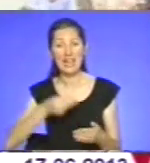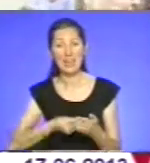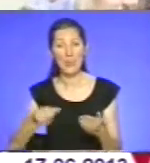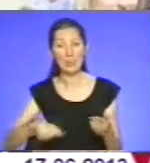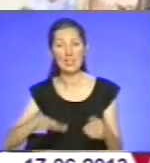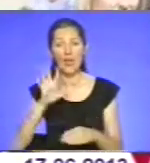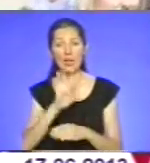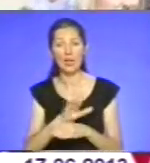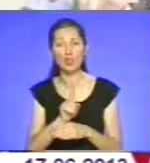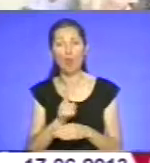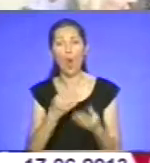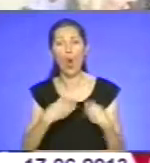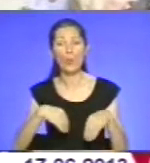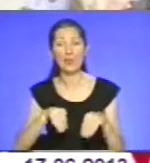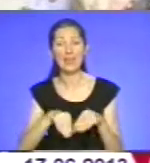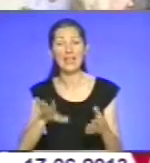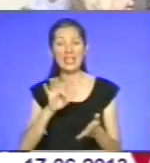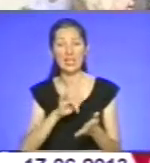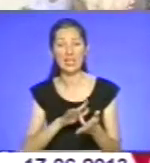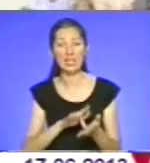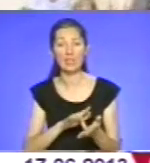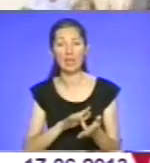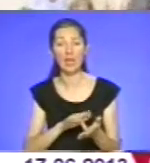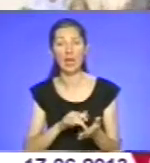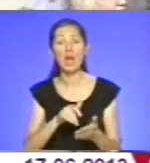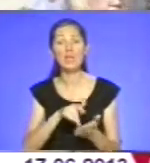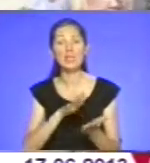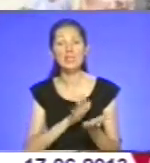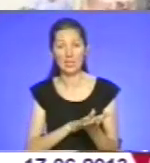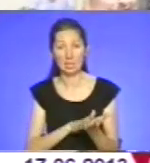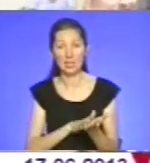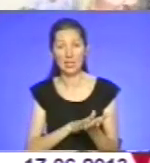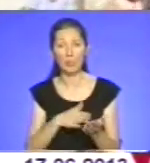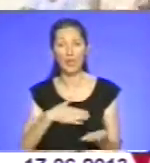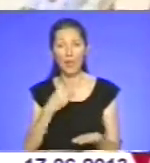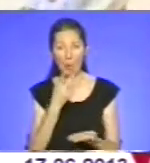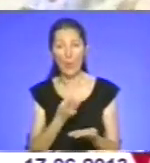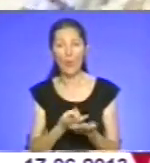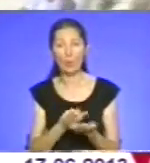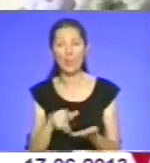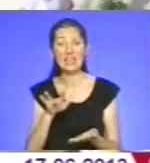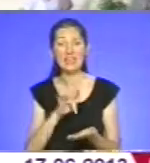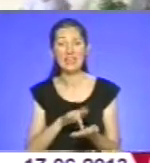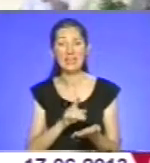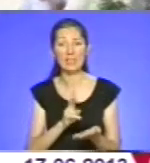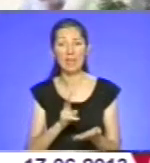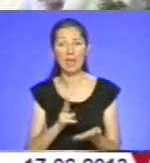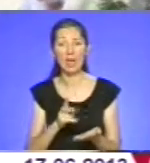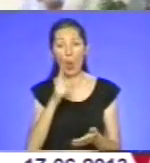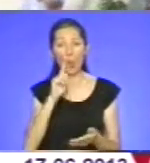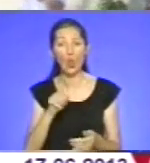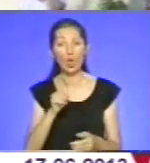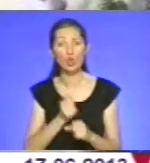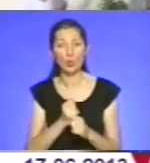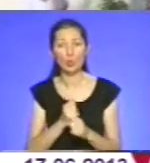що об'єднати і центри реєстраційні. Тому що ми бачимо, що центри, які нас що поки що працюють